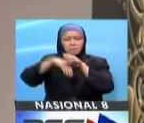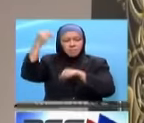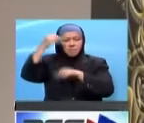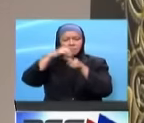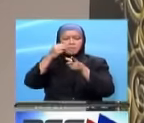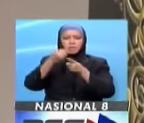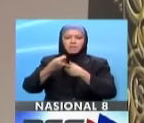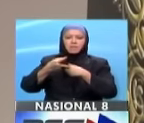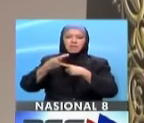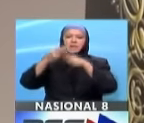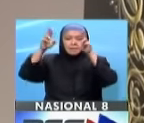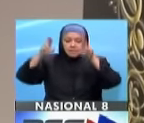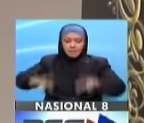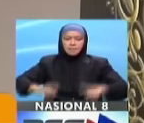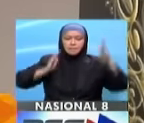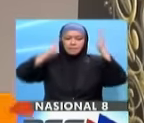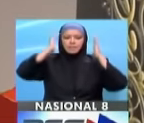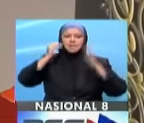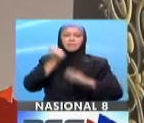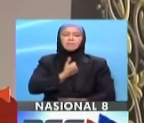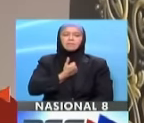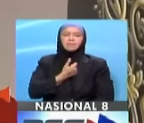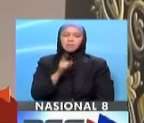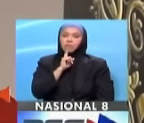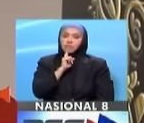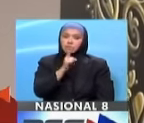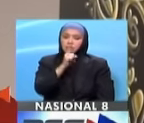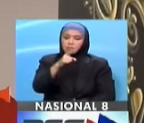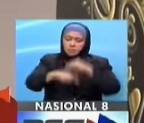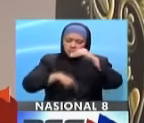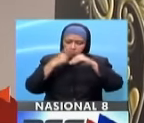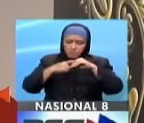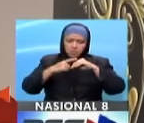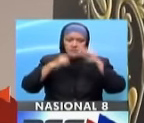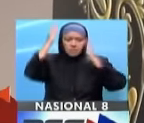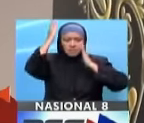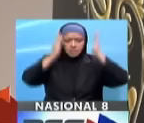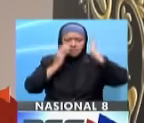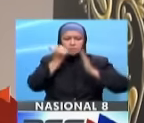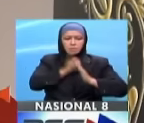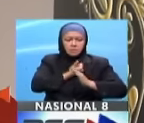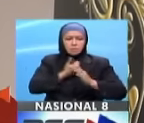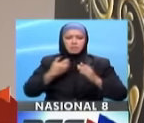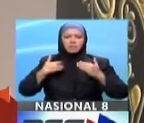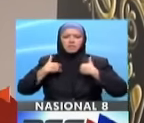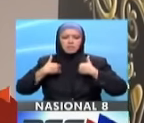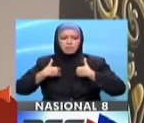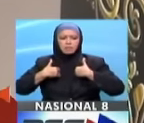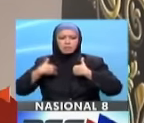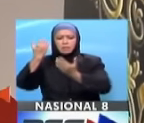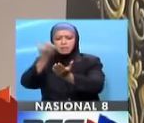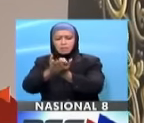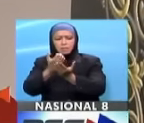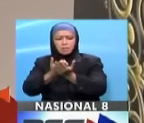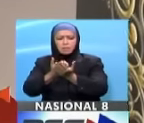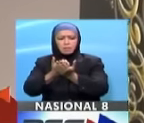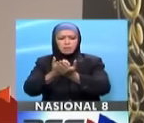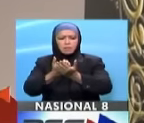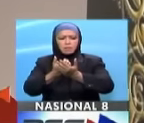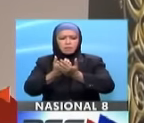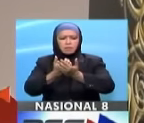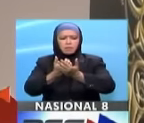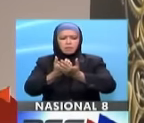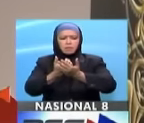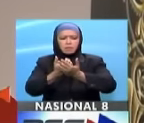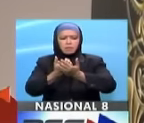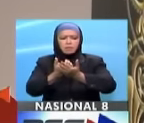In fact, the reality, the true story about Malaysia is that we have an economy that is underpinned by